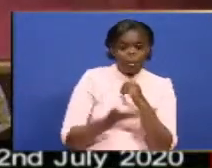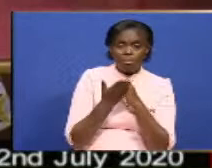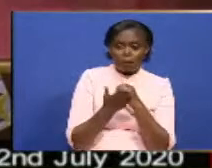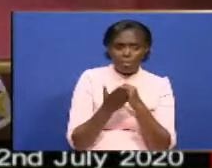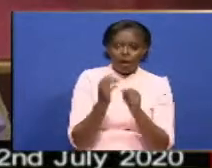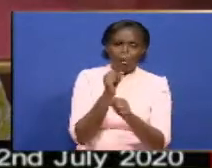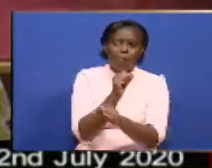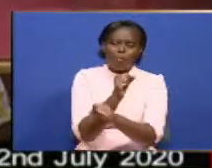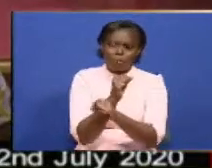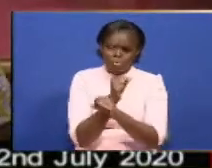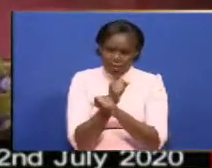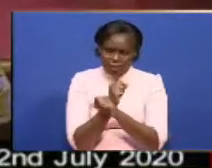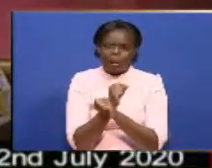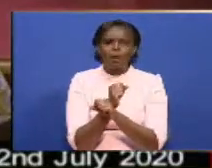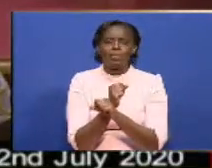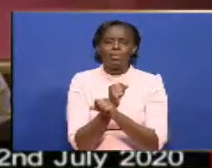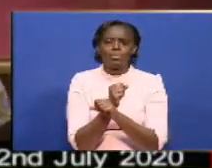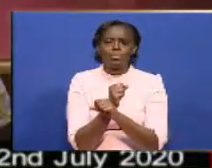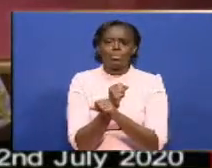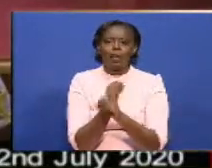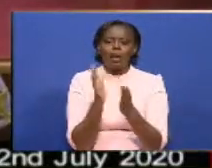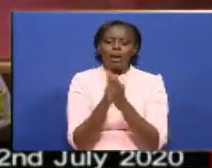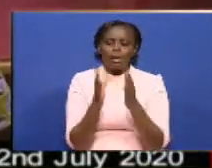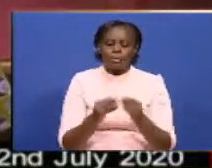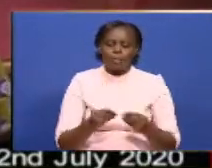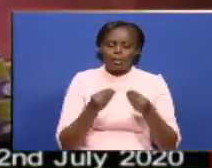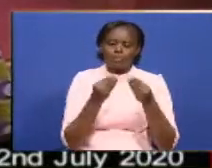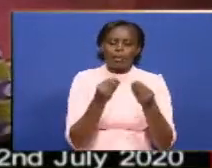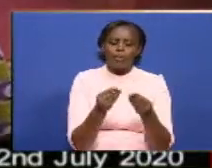inalinda maslahi na imepeana